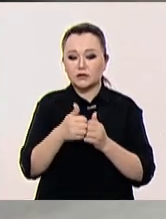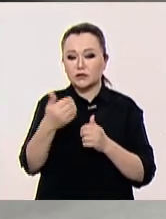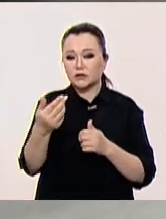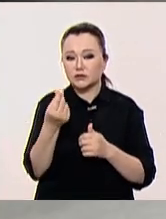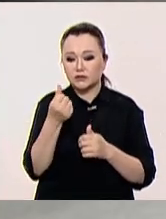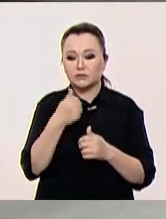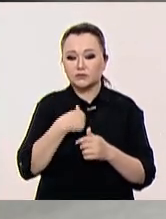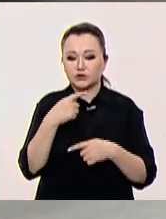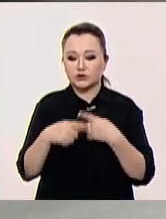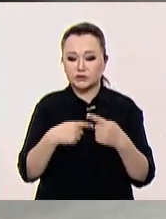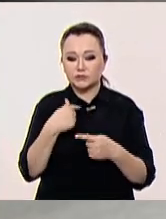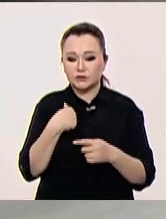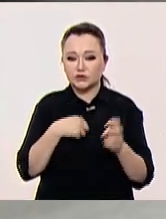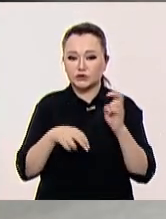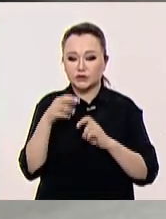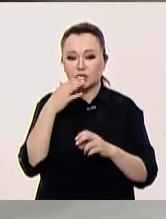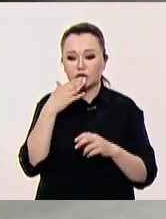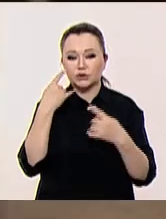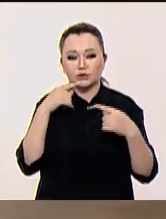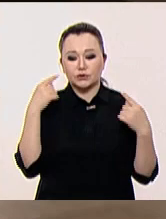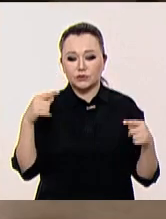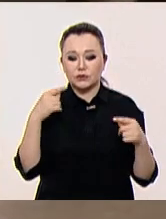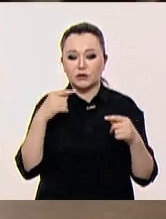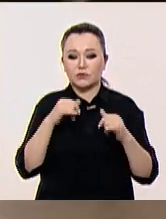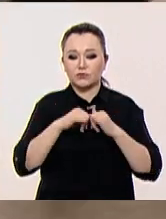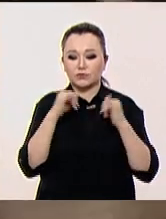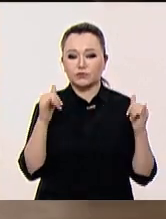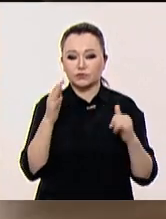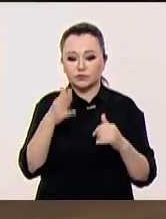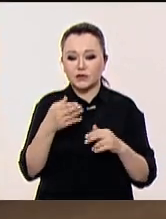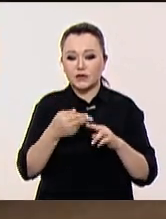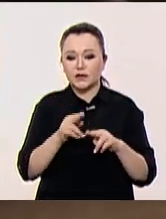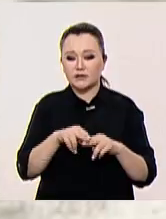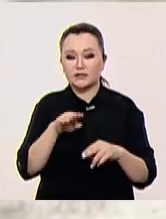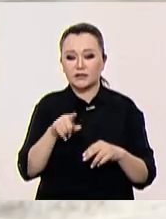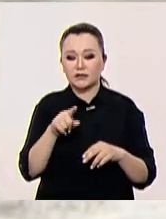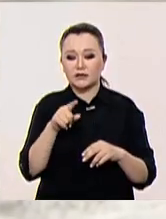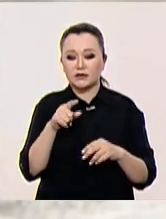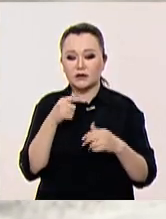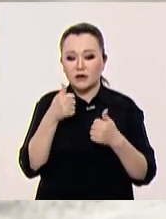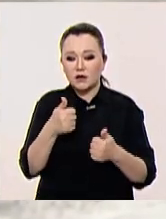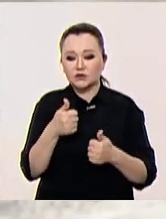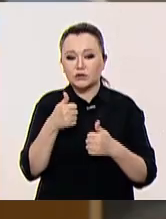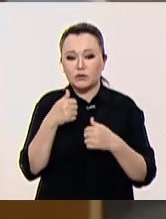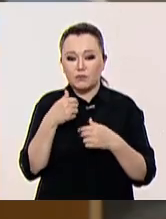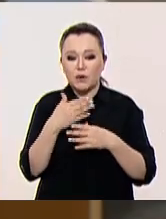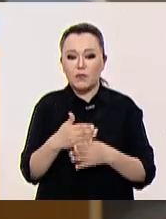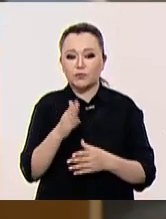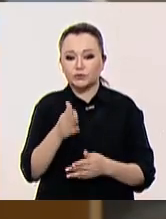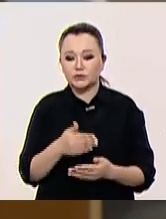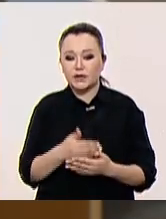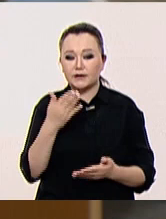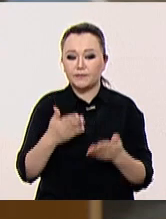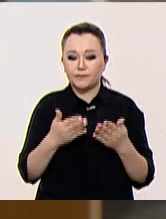валютасын біз арқылы іздейтін шет мемлекеттердің қатары көбейеді. Ал бұл теңгеге оң әсер етпек. Доллар салатын